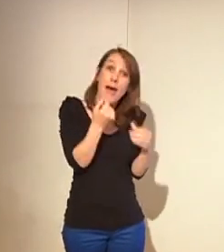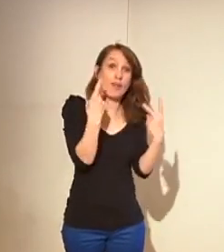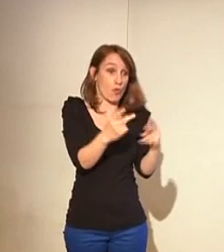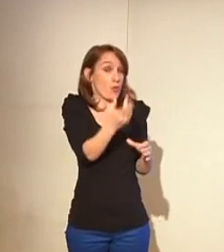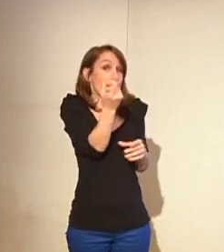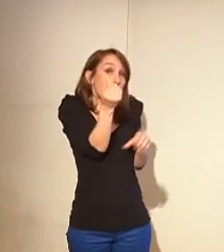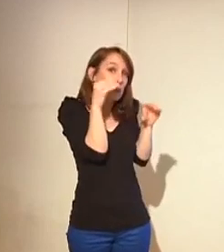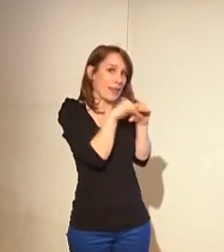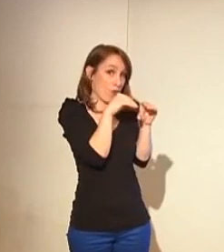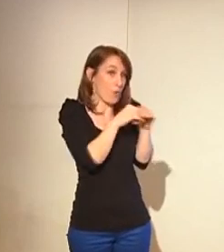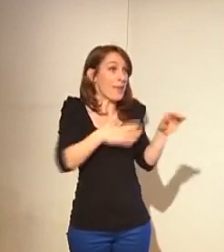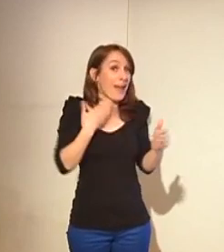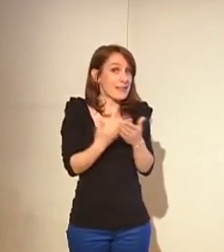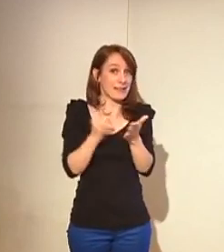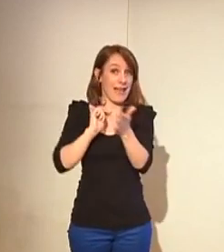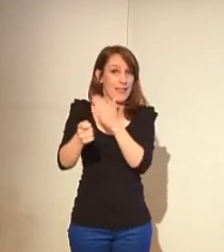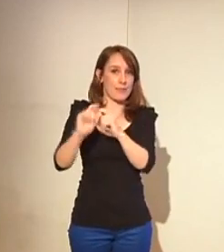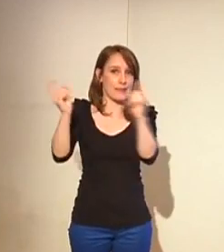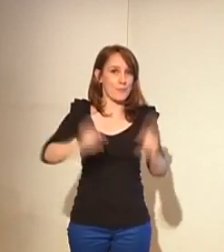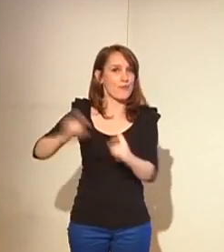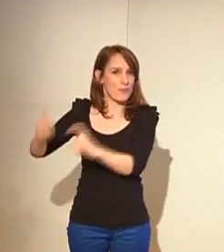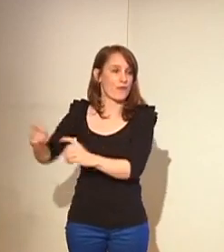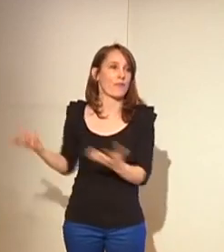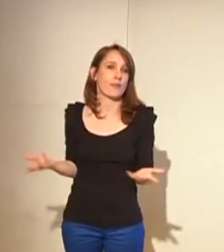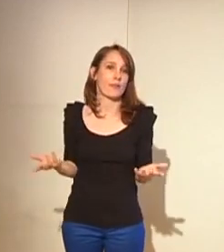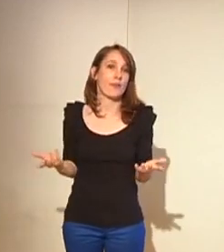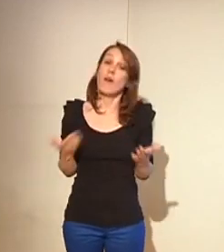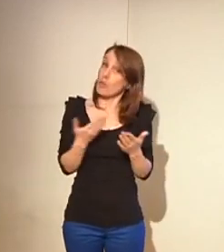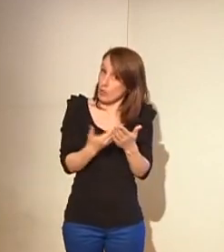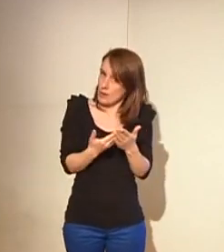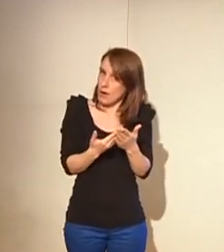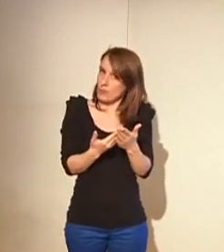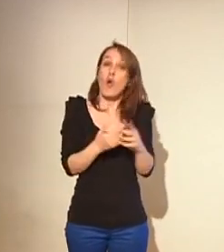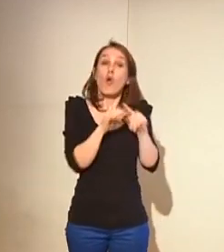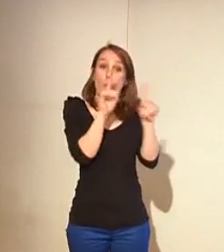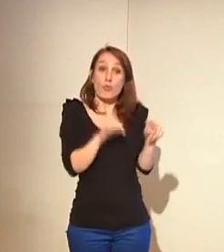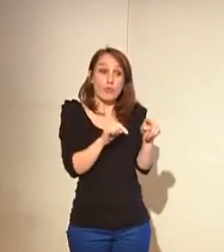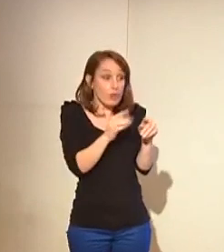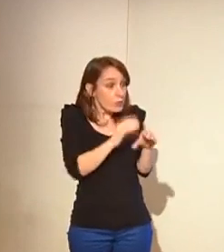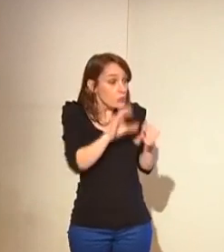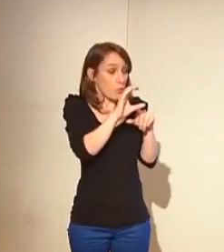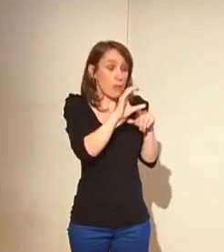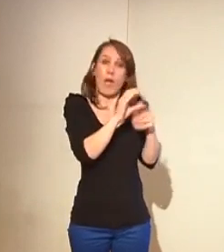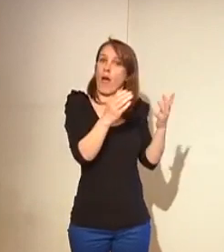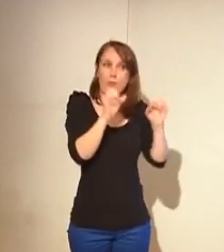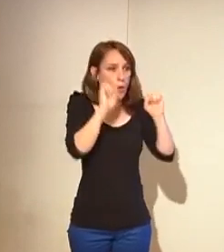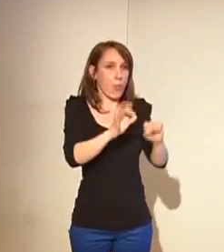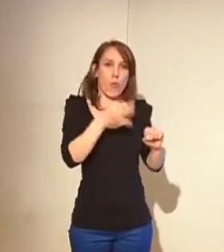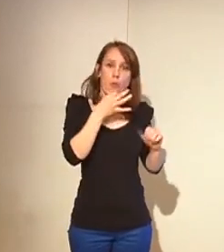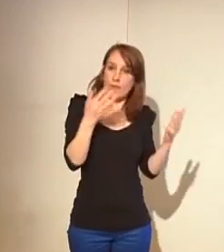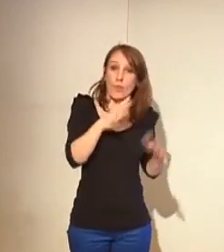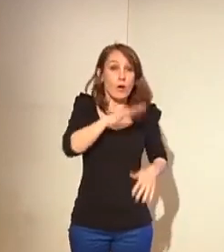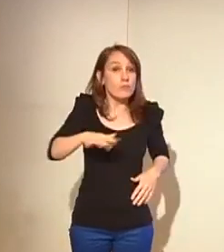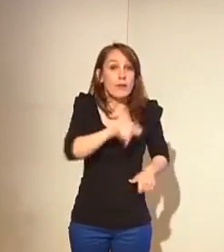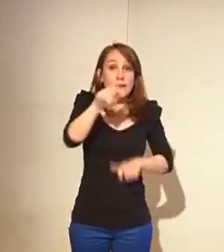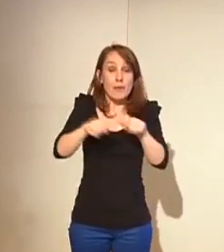à cette baisse d'inilité ça serait assez par exemple pour que tous les jeunes grenobloises et toutes les